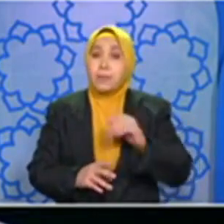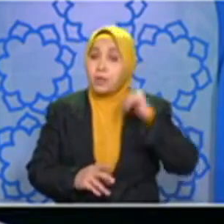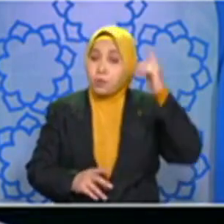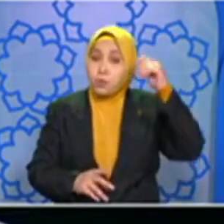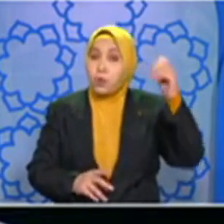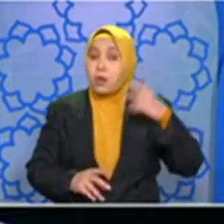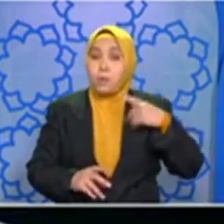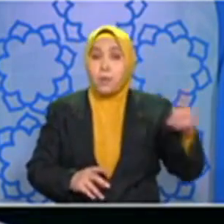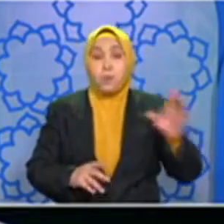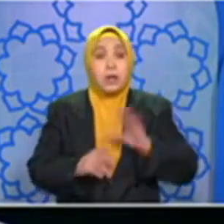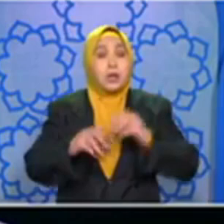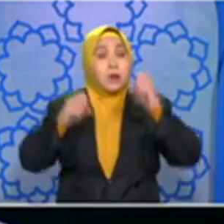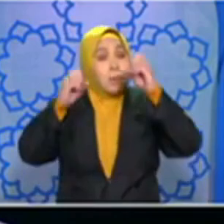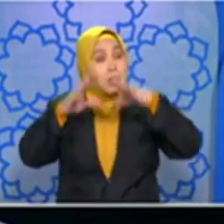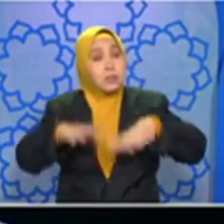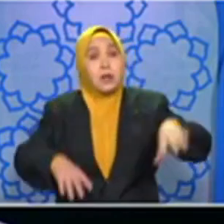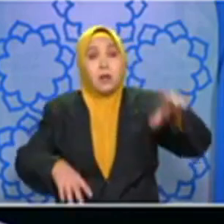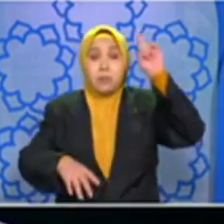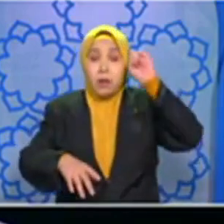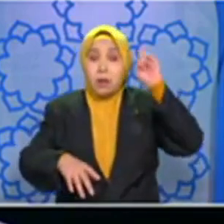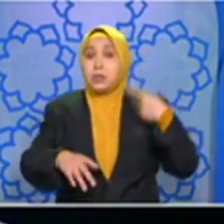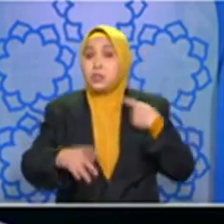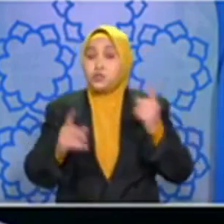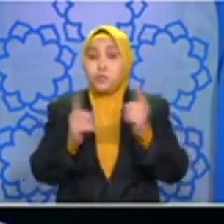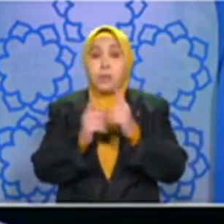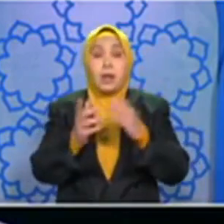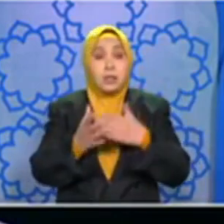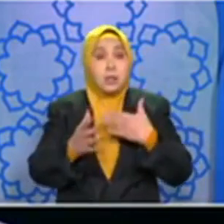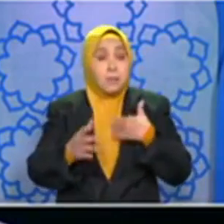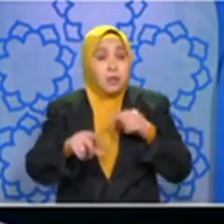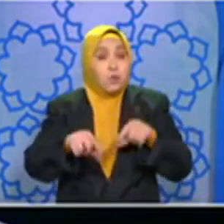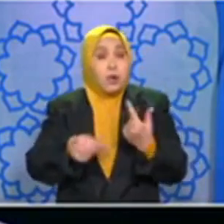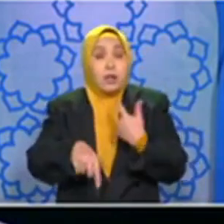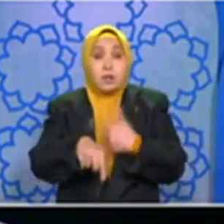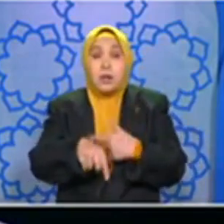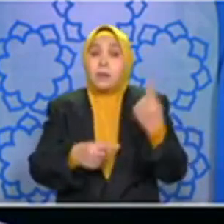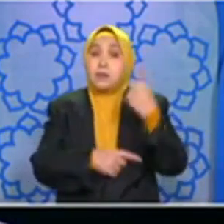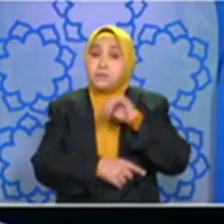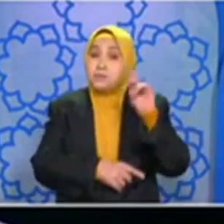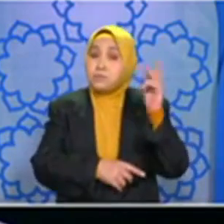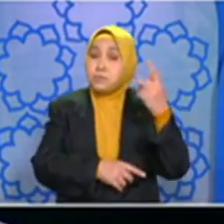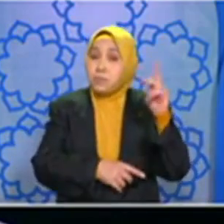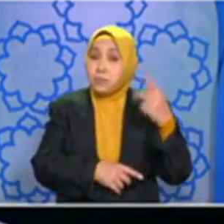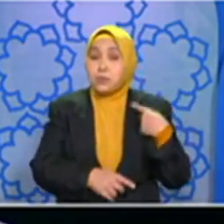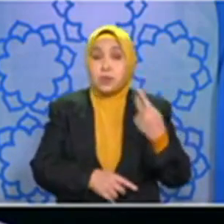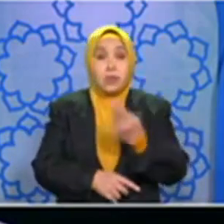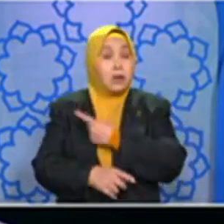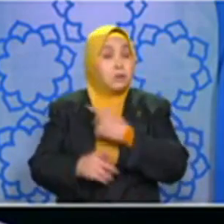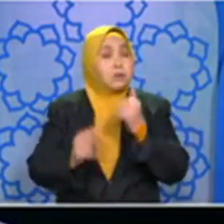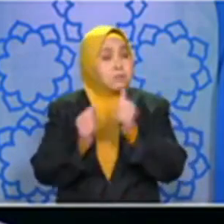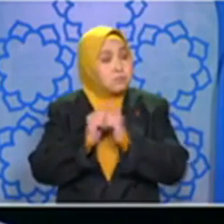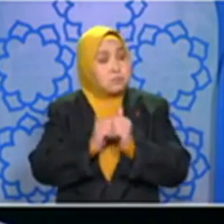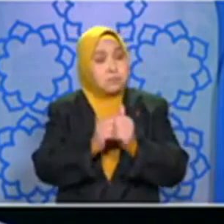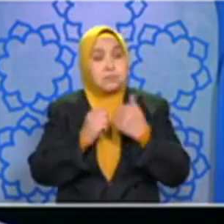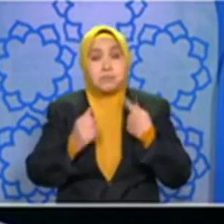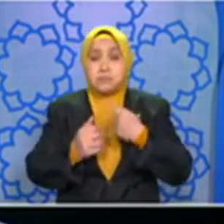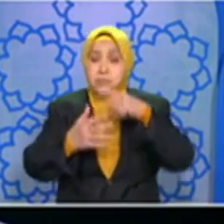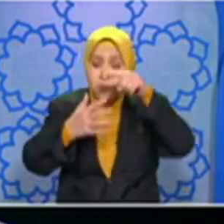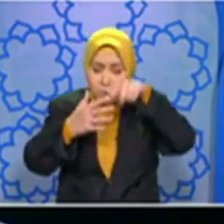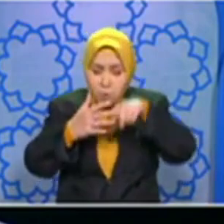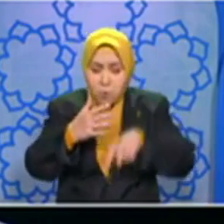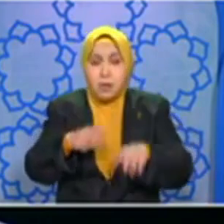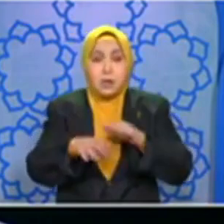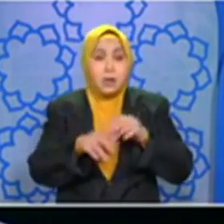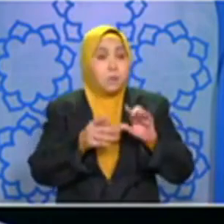dirahmati Allah sekalian? Kita bertemu dalam My Quran Time, baca faham amal pada hari ini, hari Khamis, untuk sama-sama kita menekuni kepada